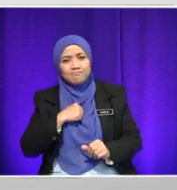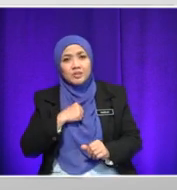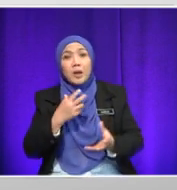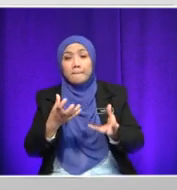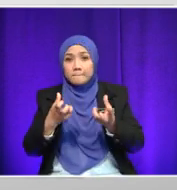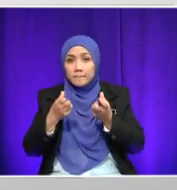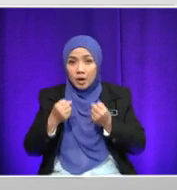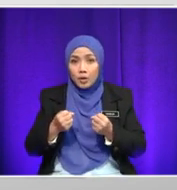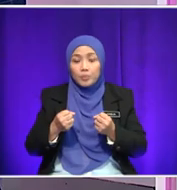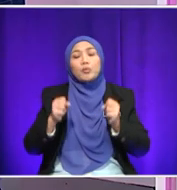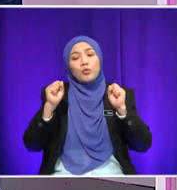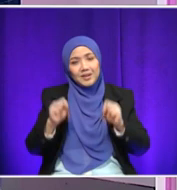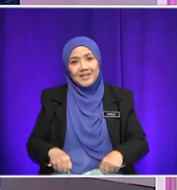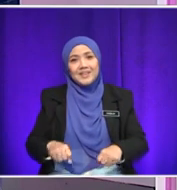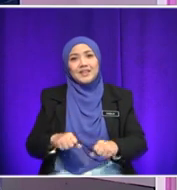Inggris sedikit